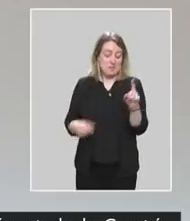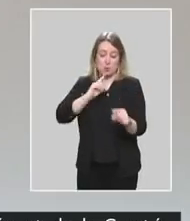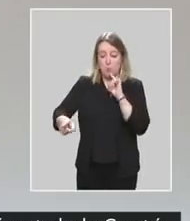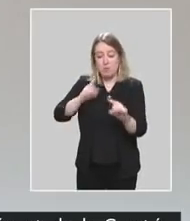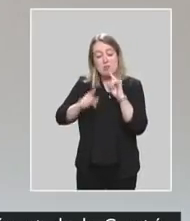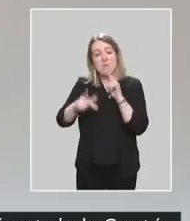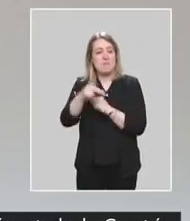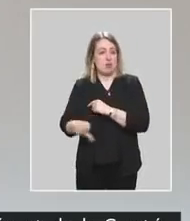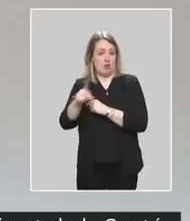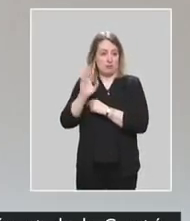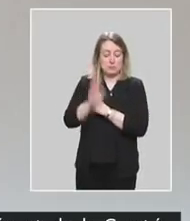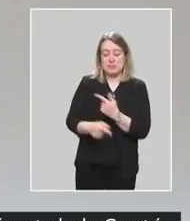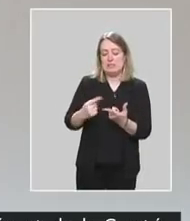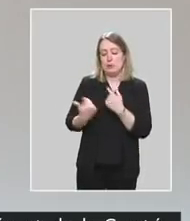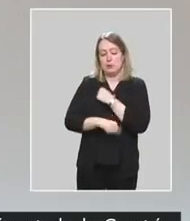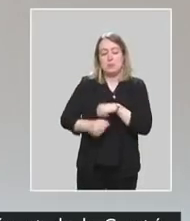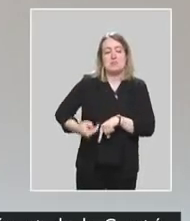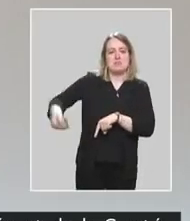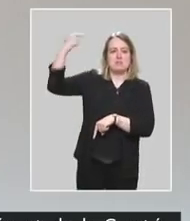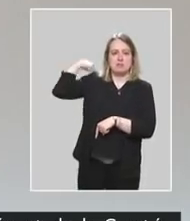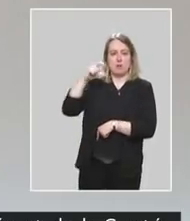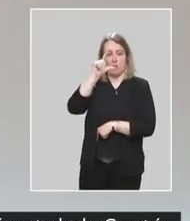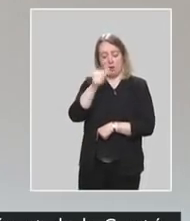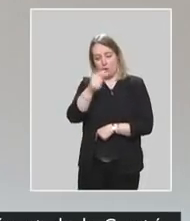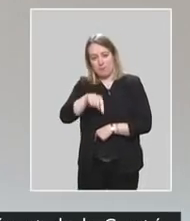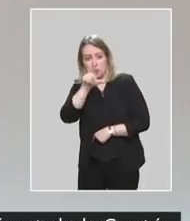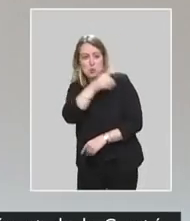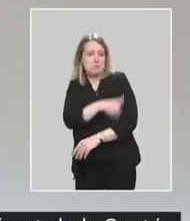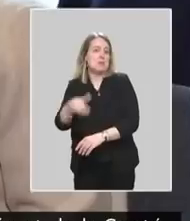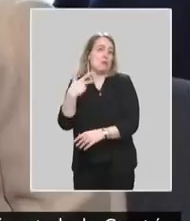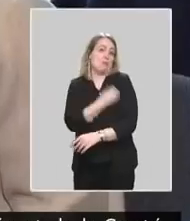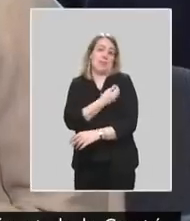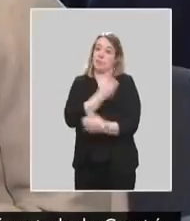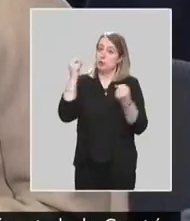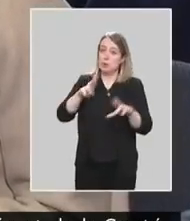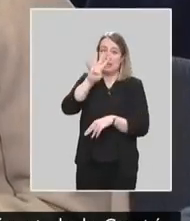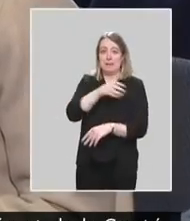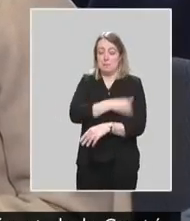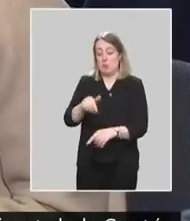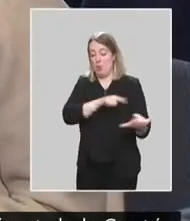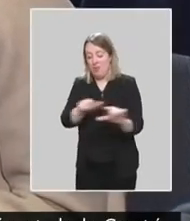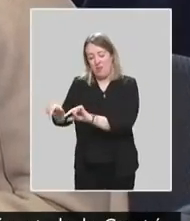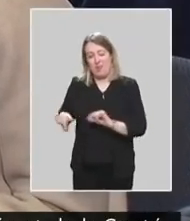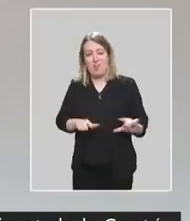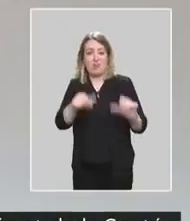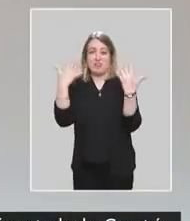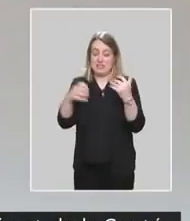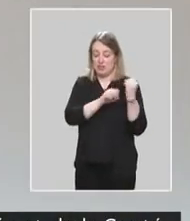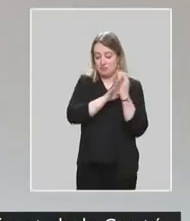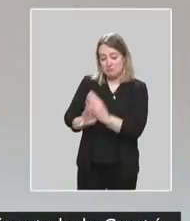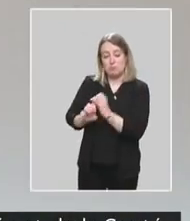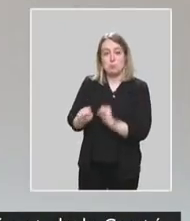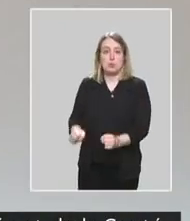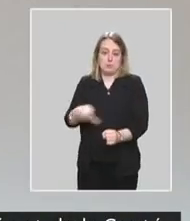Pfizer. La semaine dernière, ils avaient commandé 1,2 million de vaccins. Ils ont au moins 4 millions de vaccins disponibles. Donc les Français peuvent déjà s'adresser